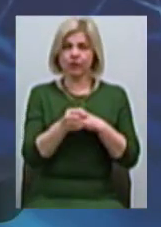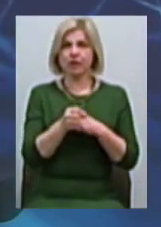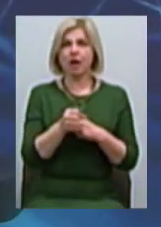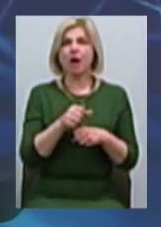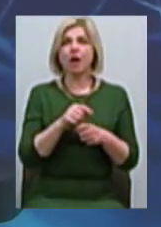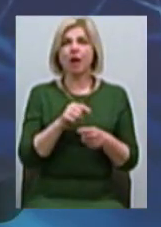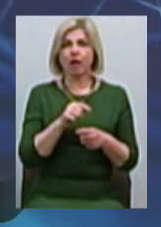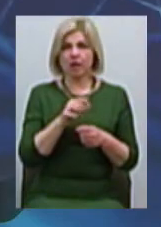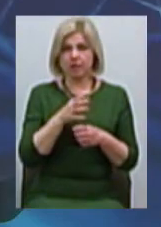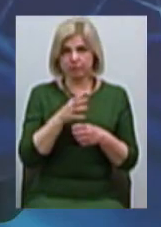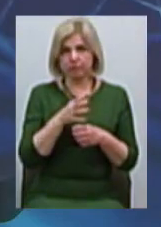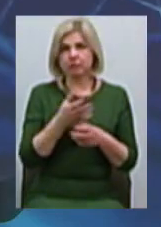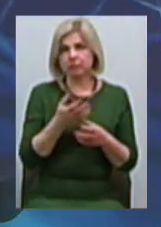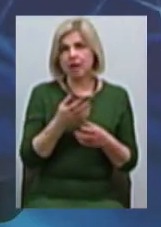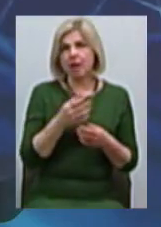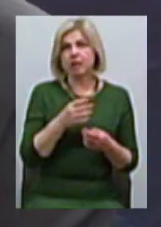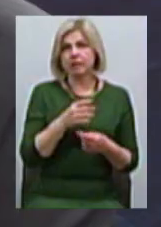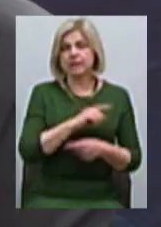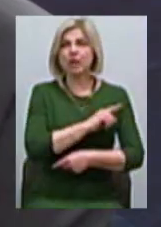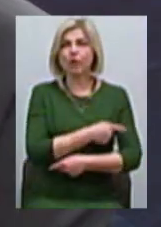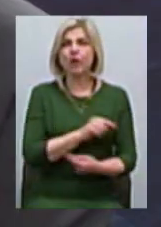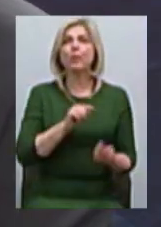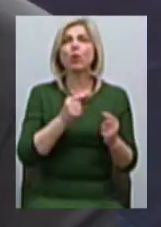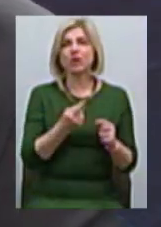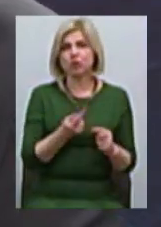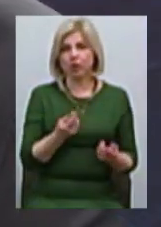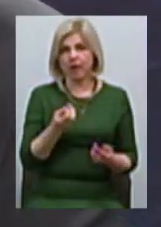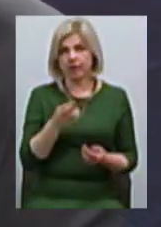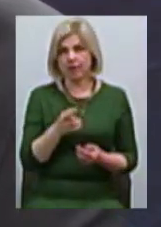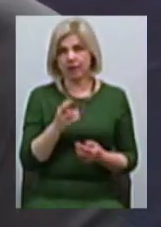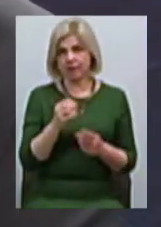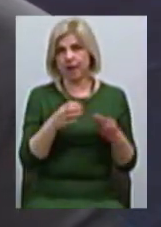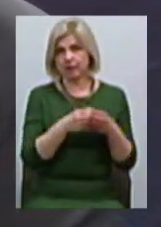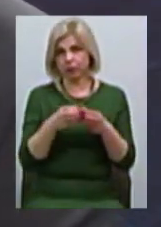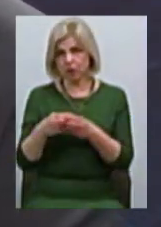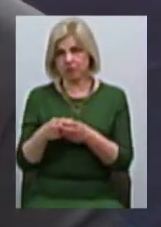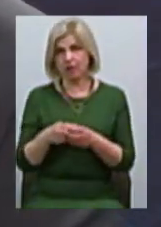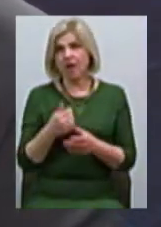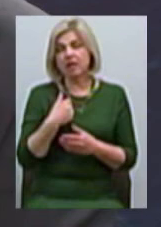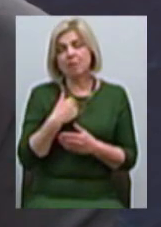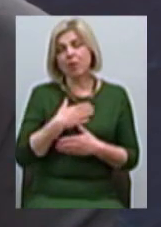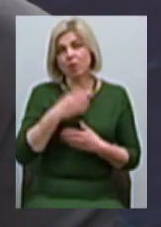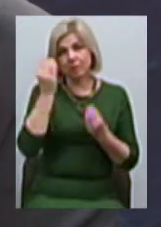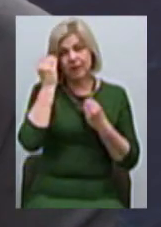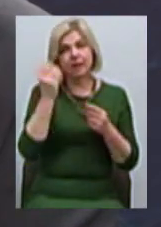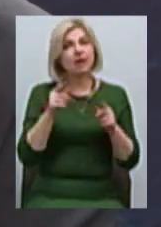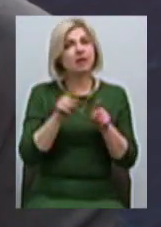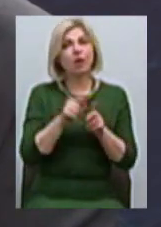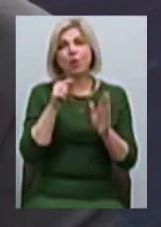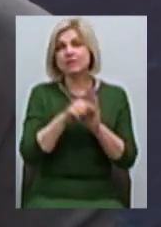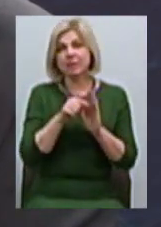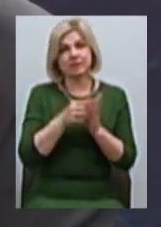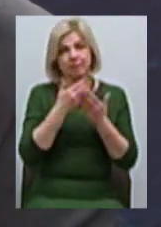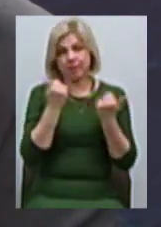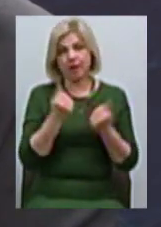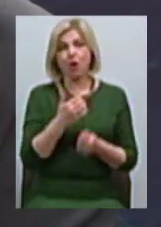протистояння на дільницях? На мою думку, це не має цього сенсу. Хоча маленький, може, і є сенс.